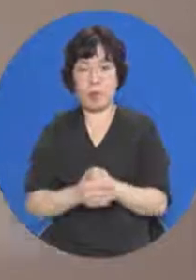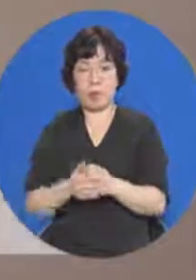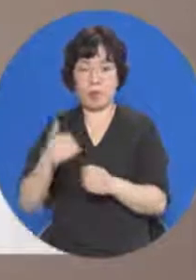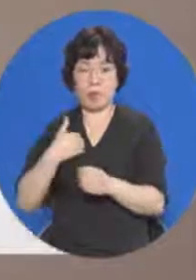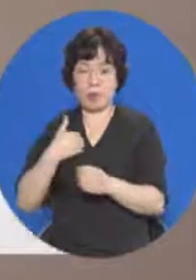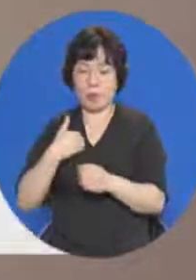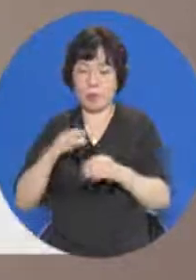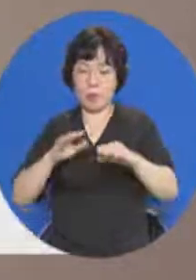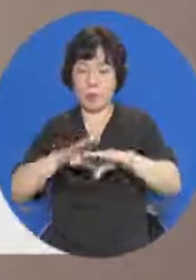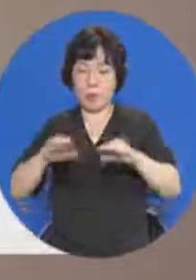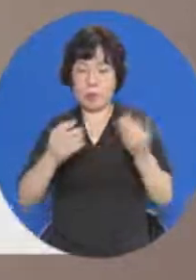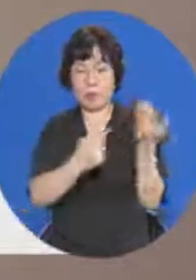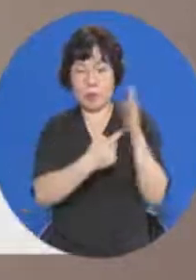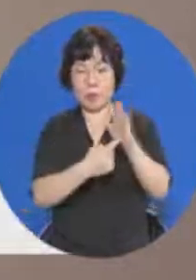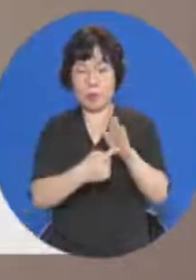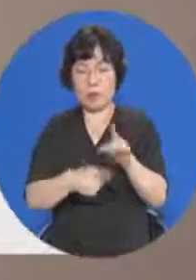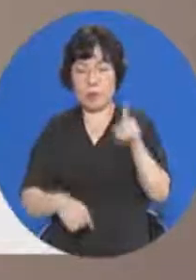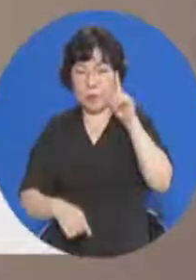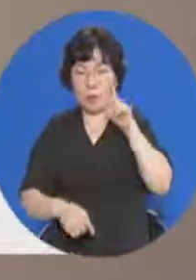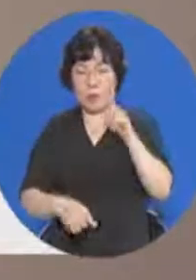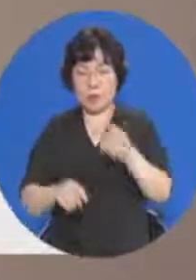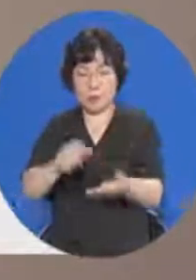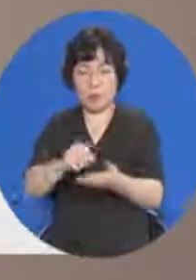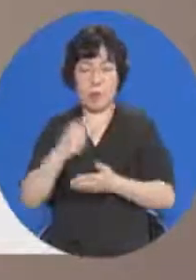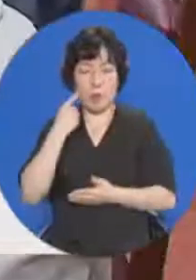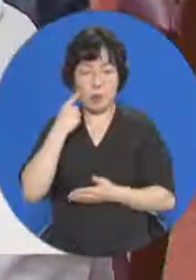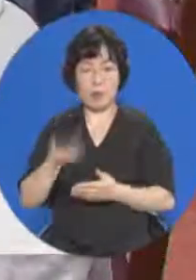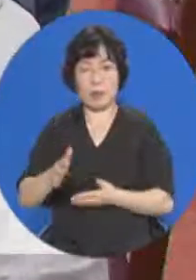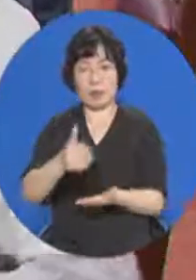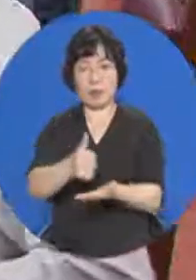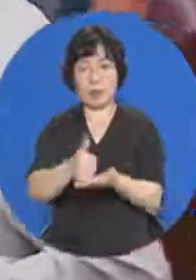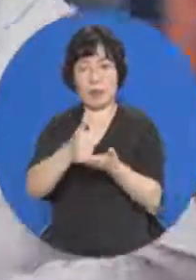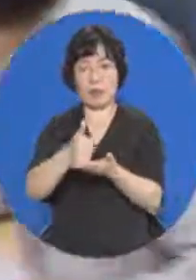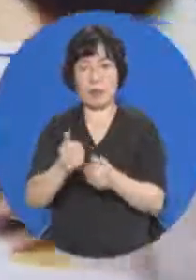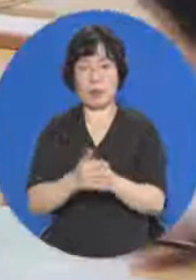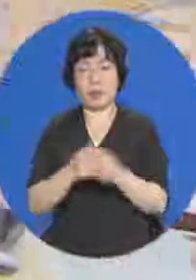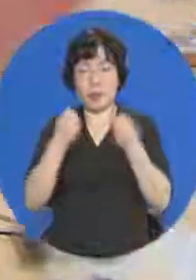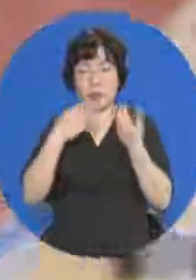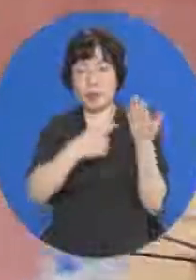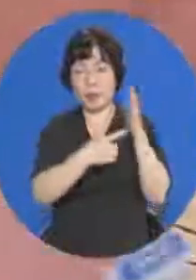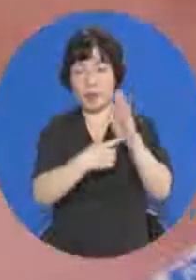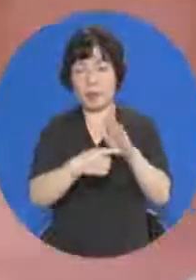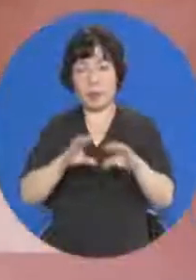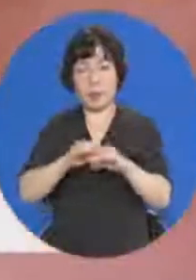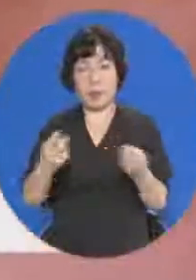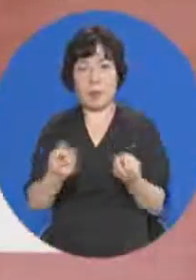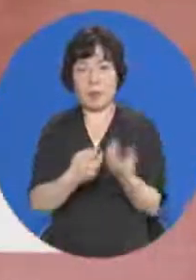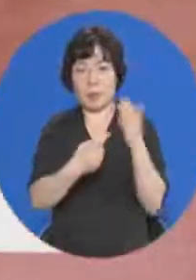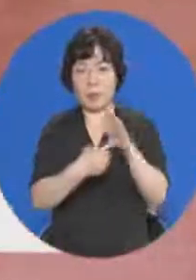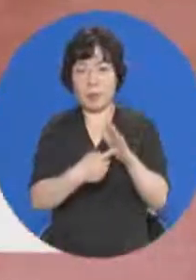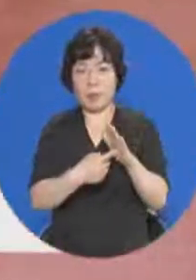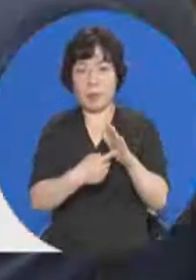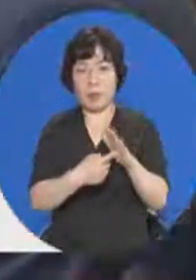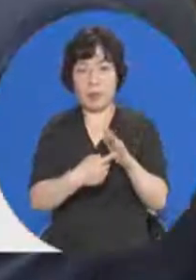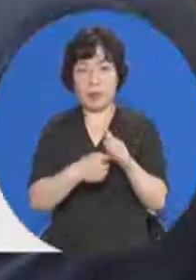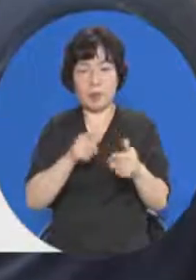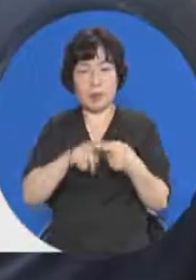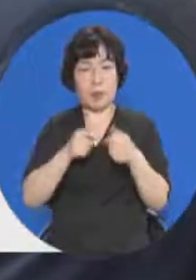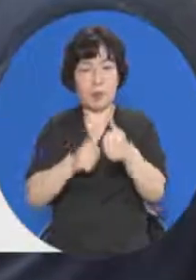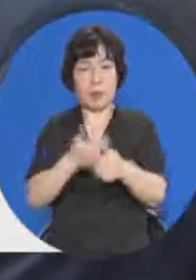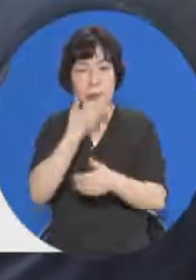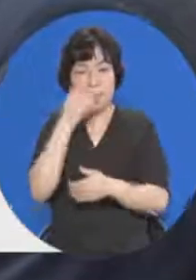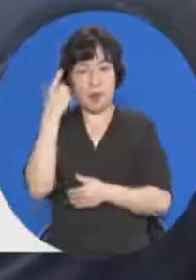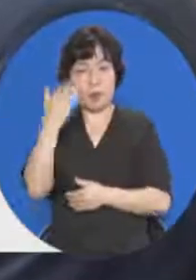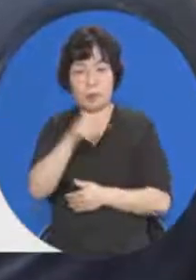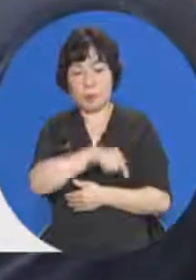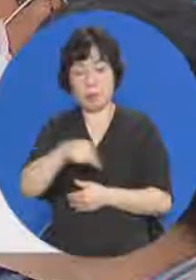시민중재위 권고위 안을 100% 수긍할 수는 없지만 존중합니다. 새로운 중재안이 도출된다면 이행할 의지가 있냐는 질문에